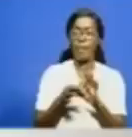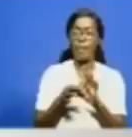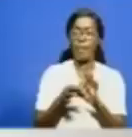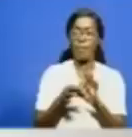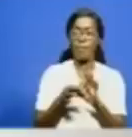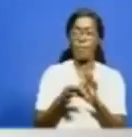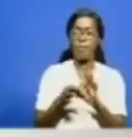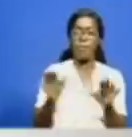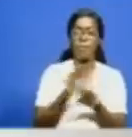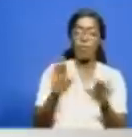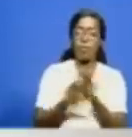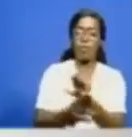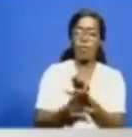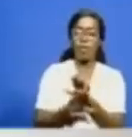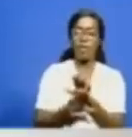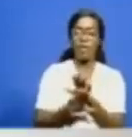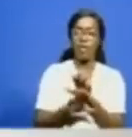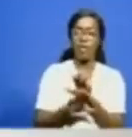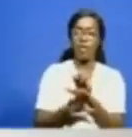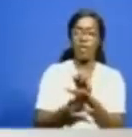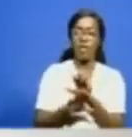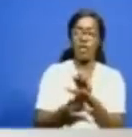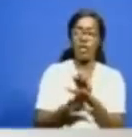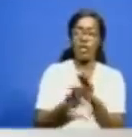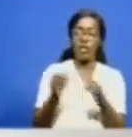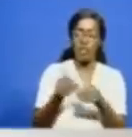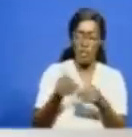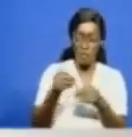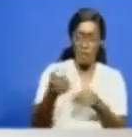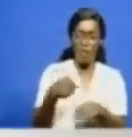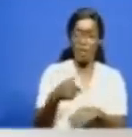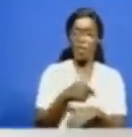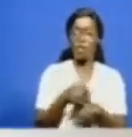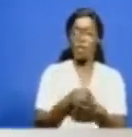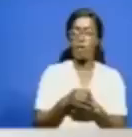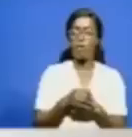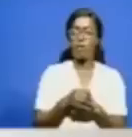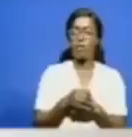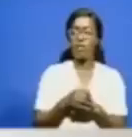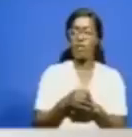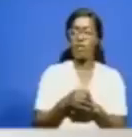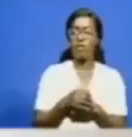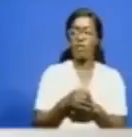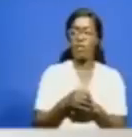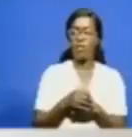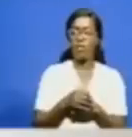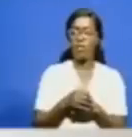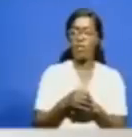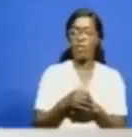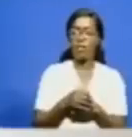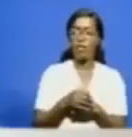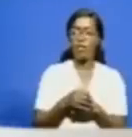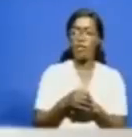kwa mambo yote ambaye yatakuwa mbele yetu. Mbele ya nisome, kwa sababu ningependa tu